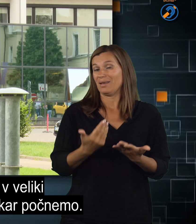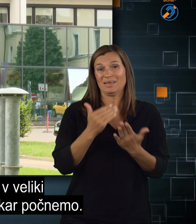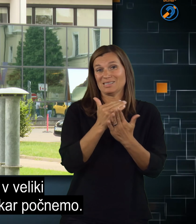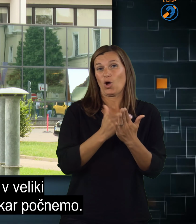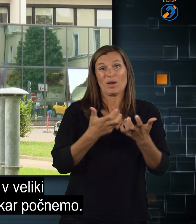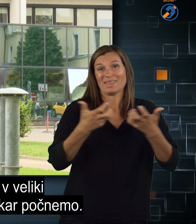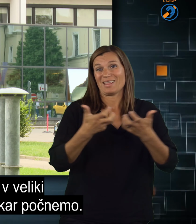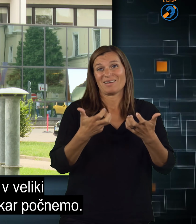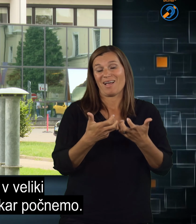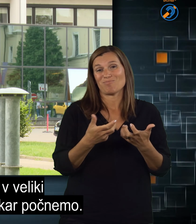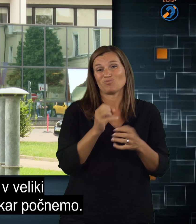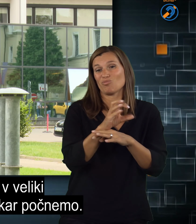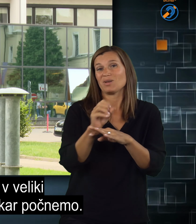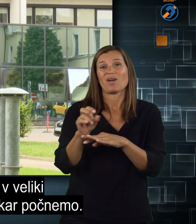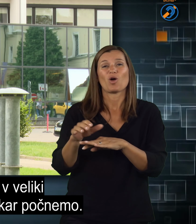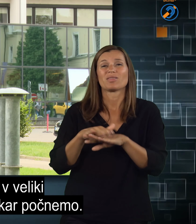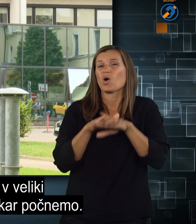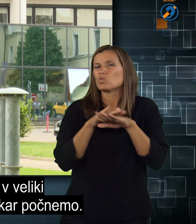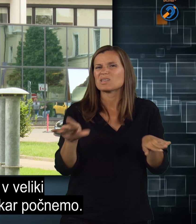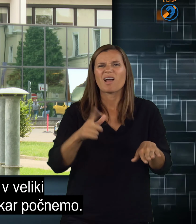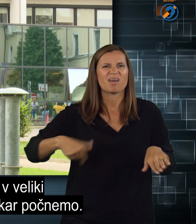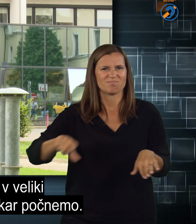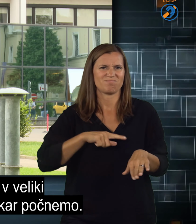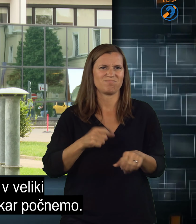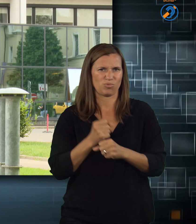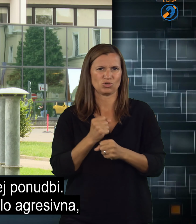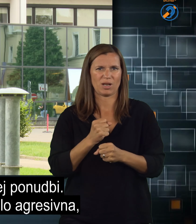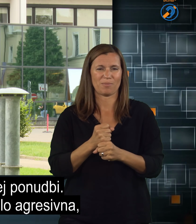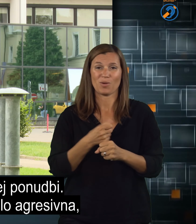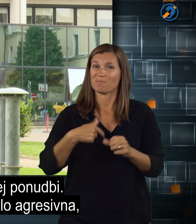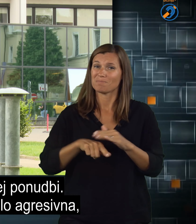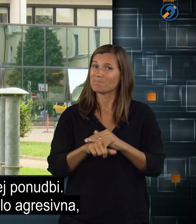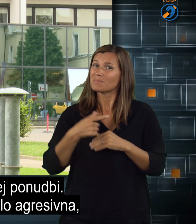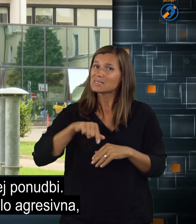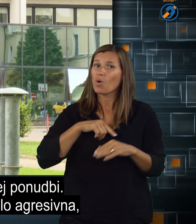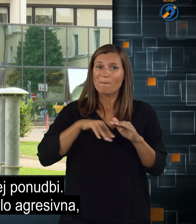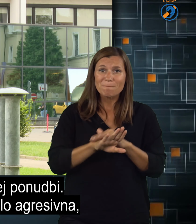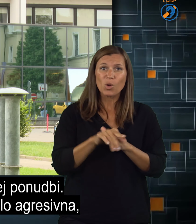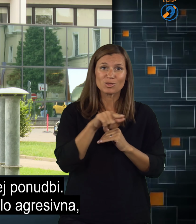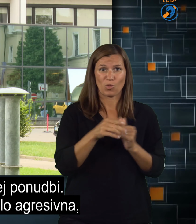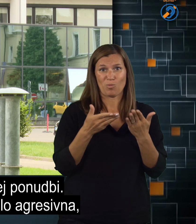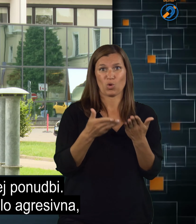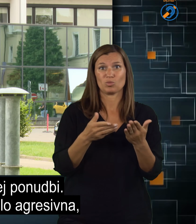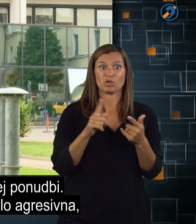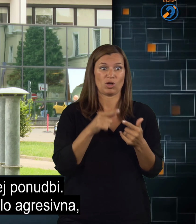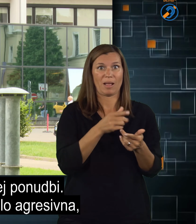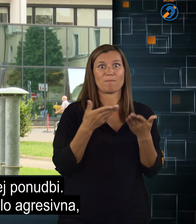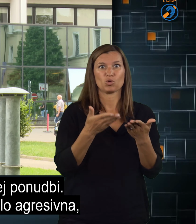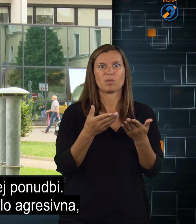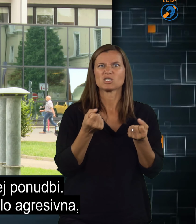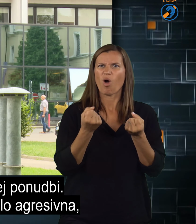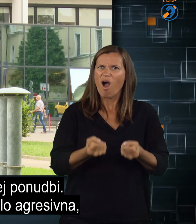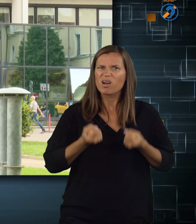In zakoni trga v veliki meri oblikujejo vse, kar počnemo. In mi smo podvrženi tej ponudbi in če je ponudba